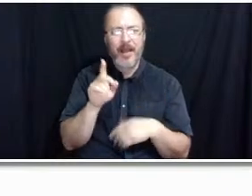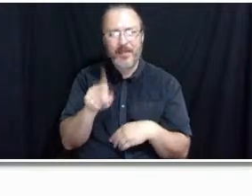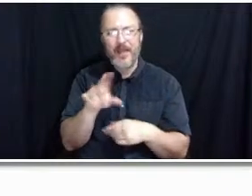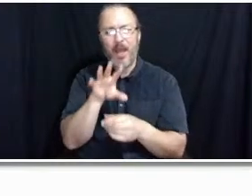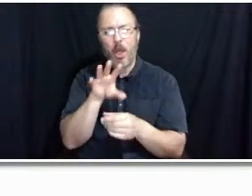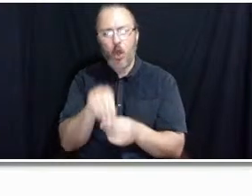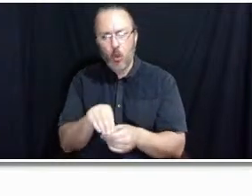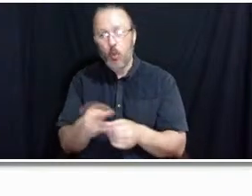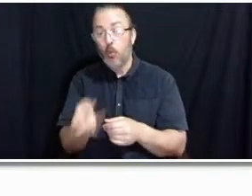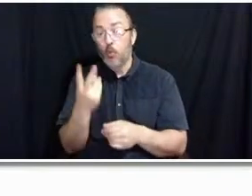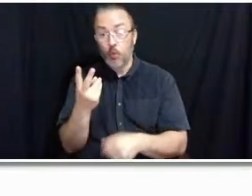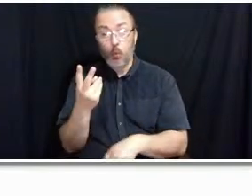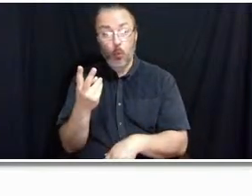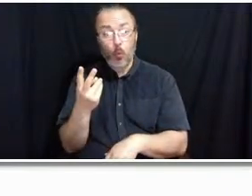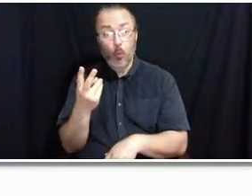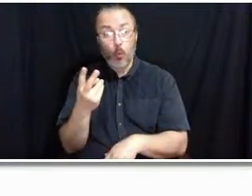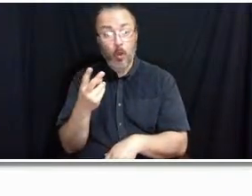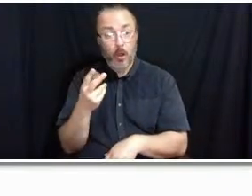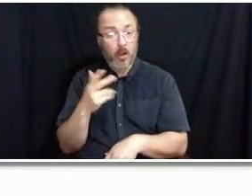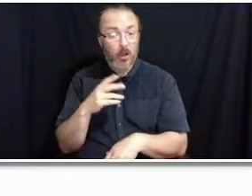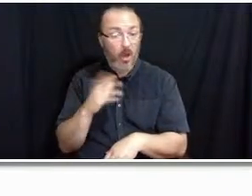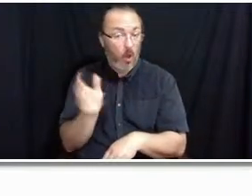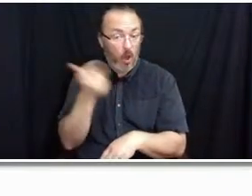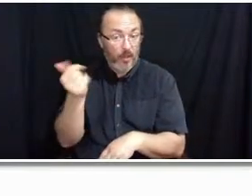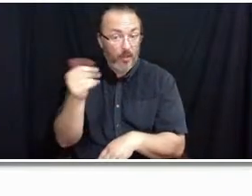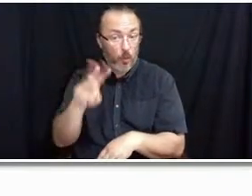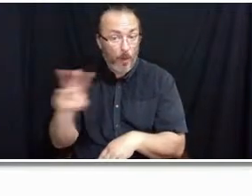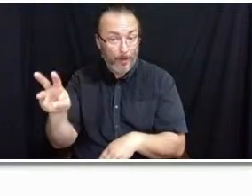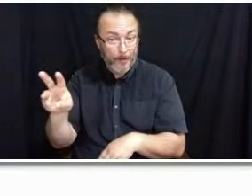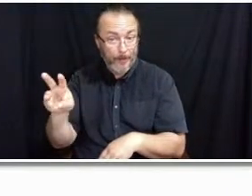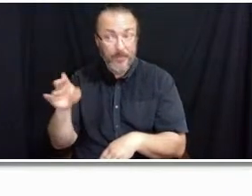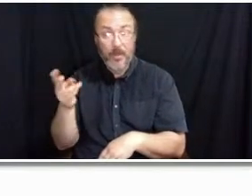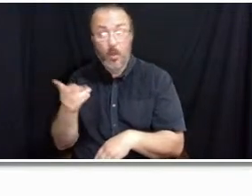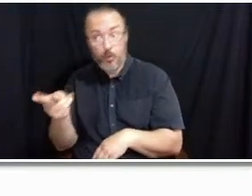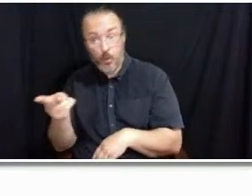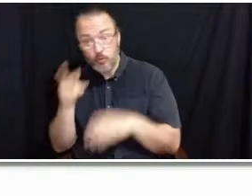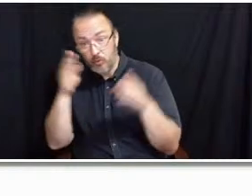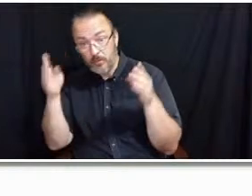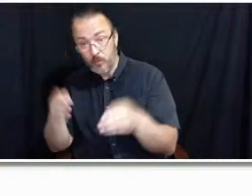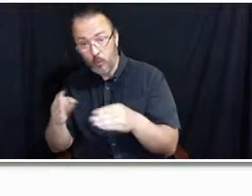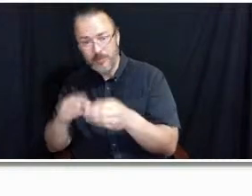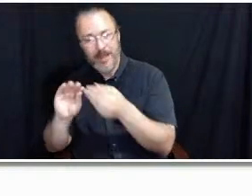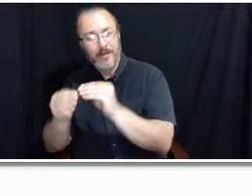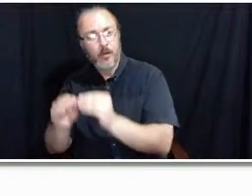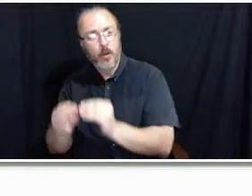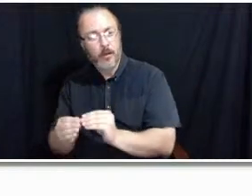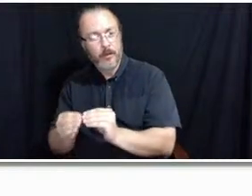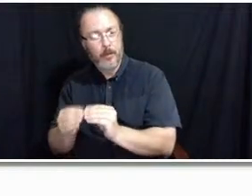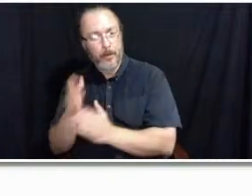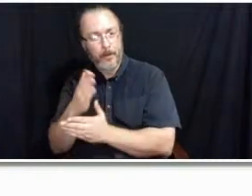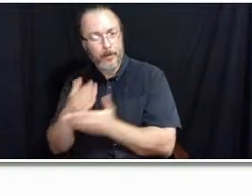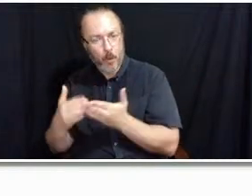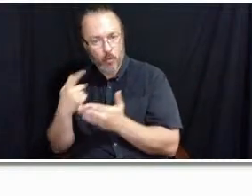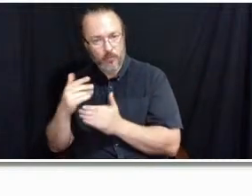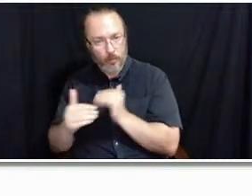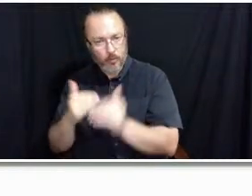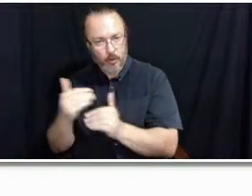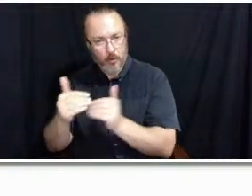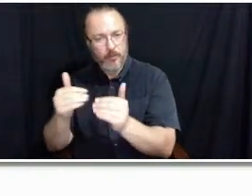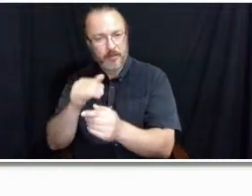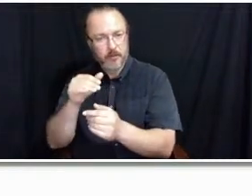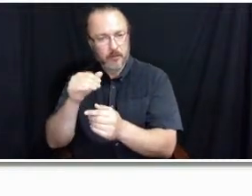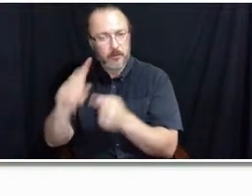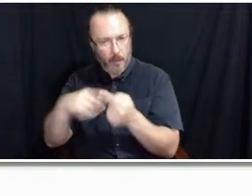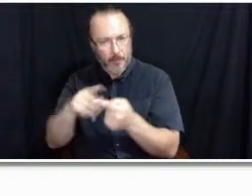complète 2 sites web qui existaient déjà et qui ont été axés surtout sur les aspects quantitatifs des progrès dans